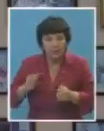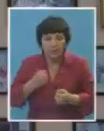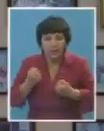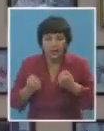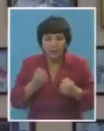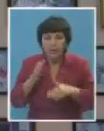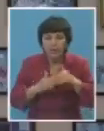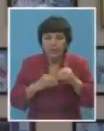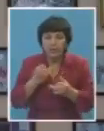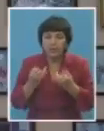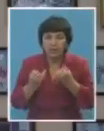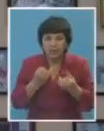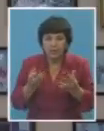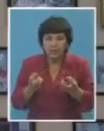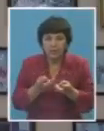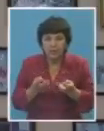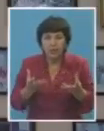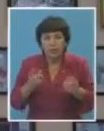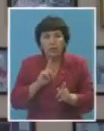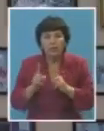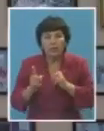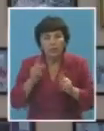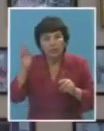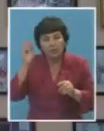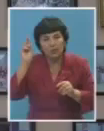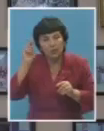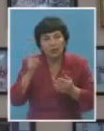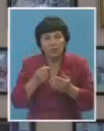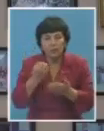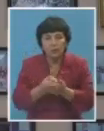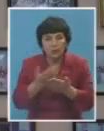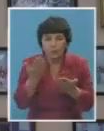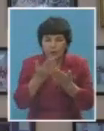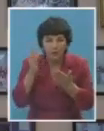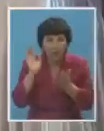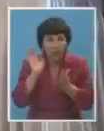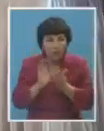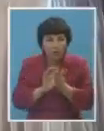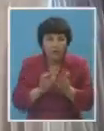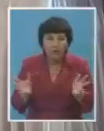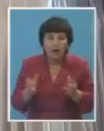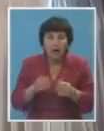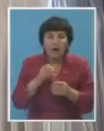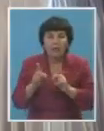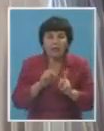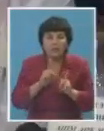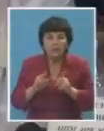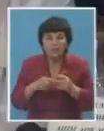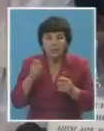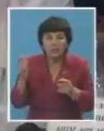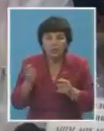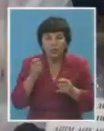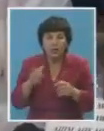арттырып, тәжірибелерін жетілдіргіміз келеді. Бүгінгі семинардың теориялық бөлігінде құнды баяндамалар оқылды. Аймақтық семинарға жергілікті шаруалармен